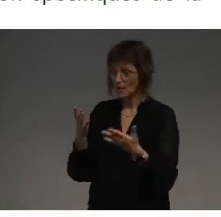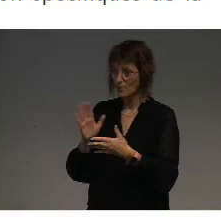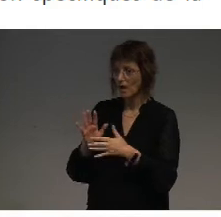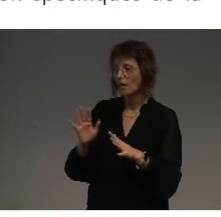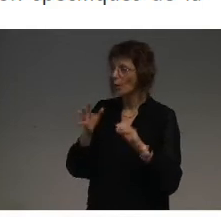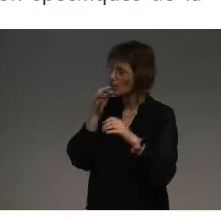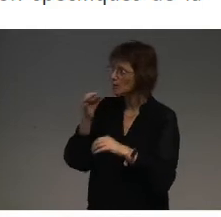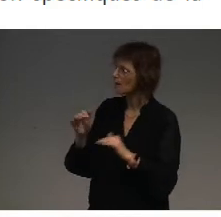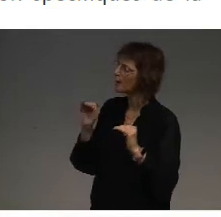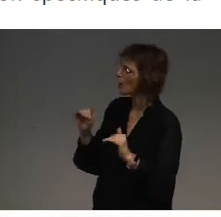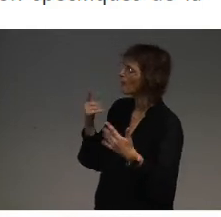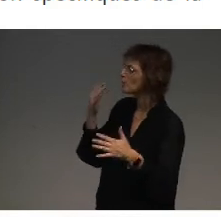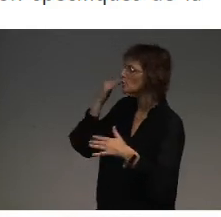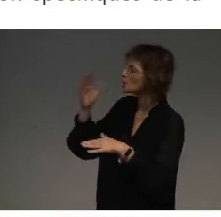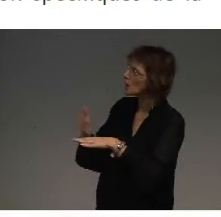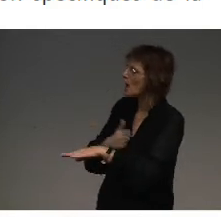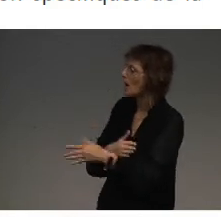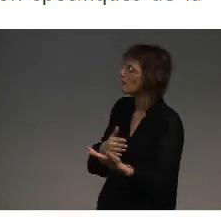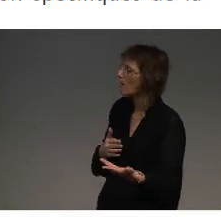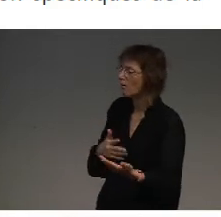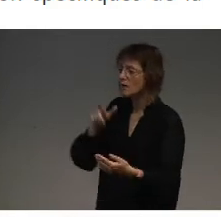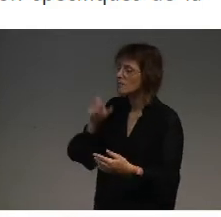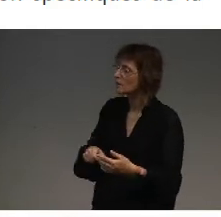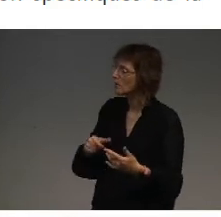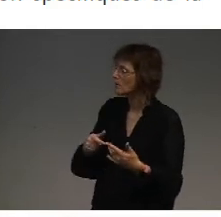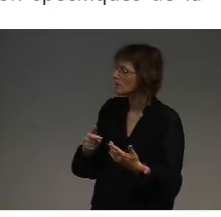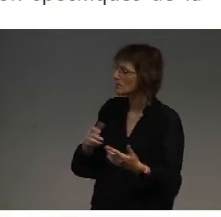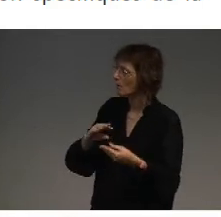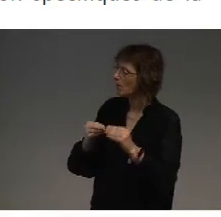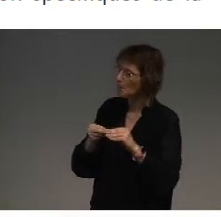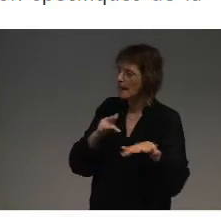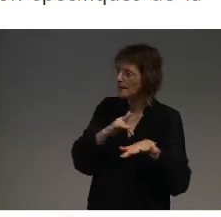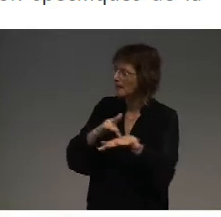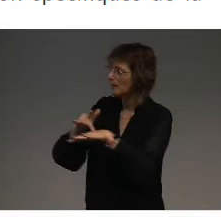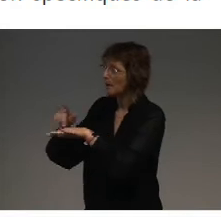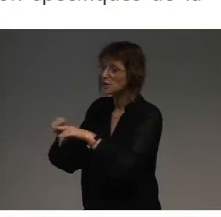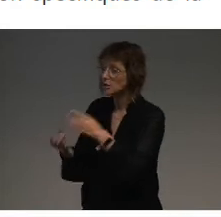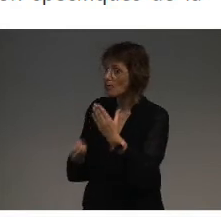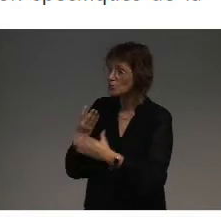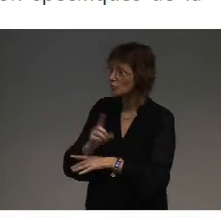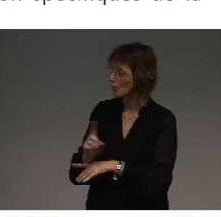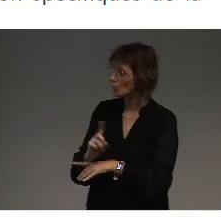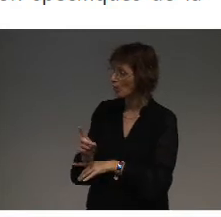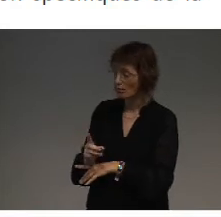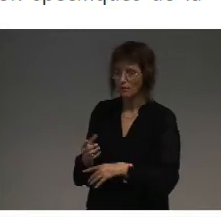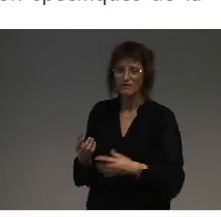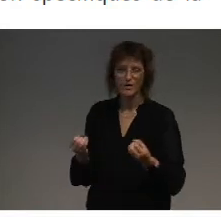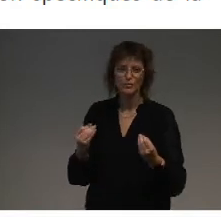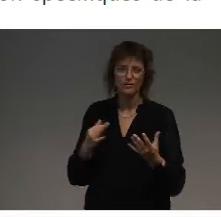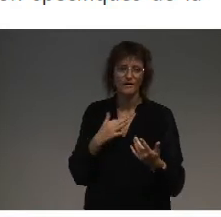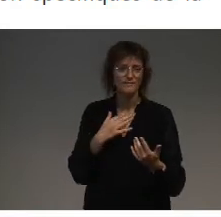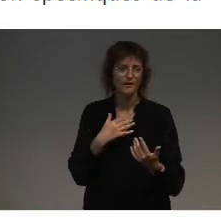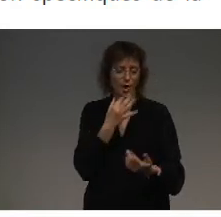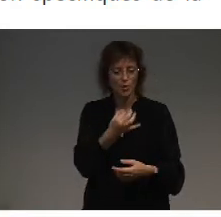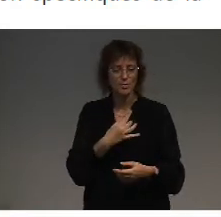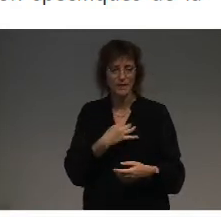mais ça, bon, on le savait, que les gens étaient polyexposés, c'est pas nouveau. D'ailleurs, on nous a souvent fait cette remarque,